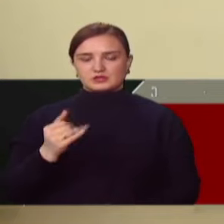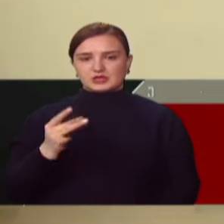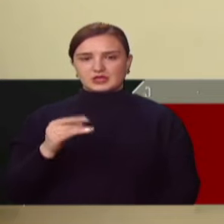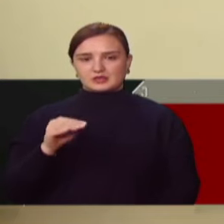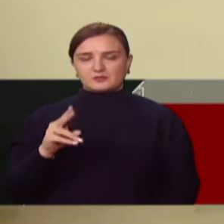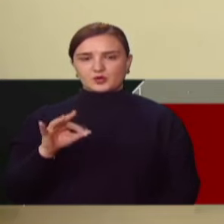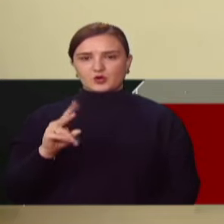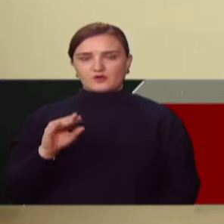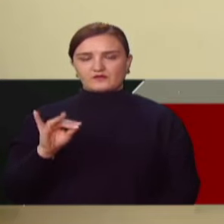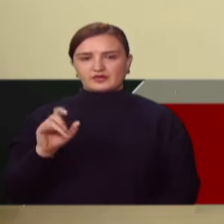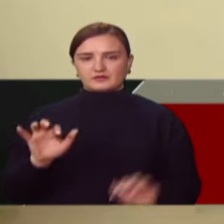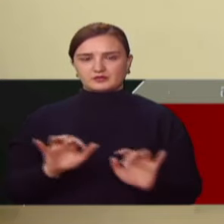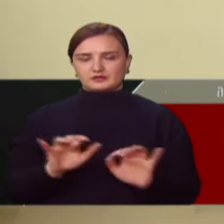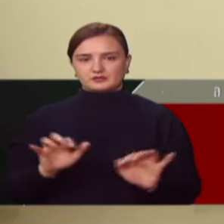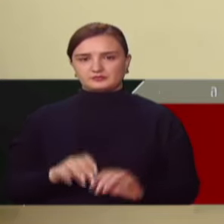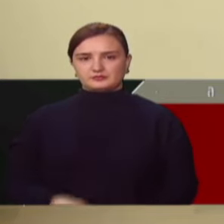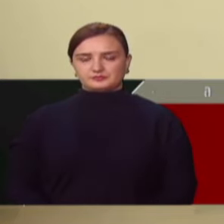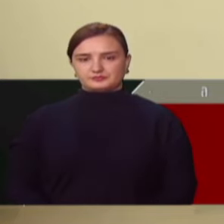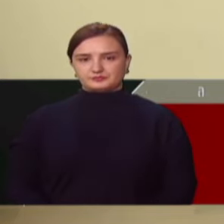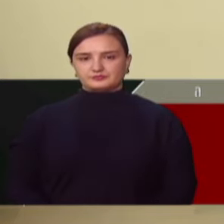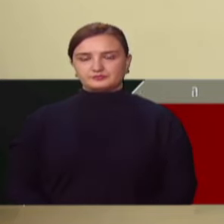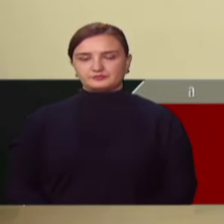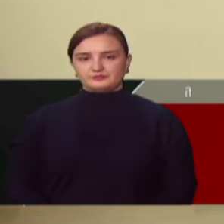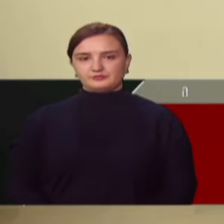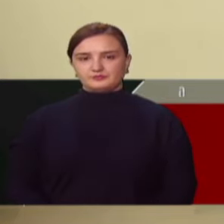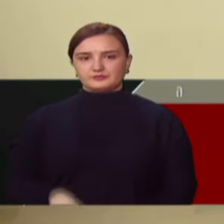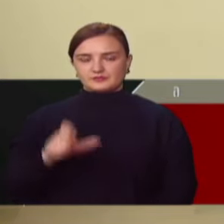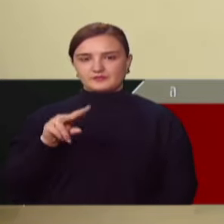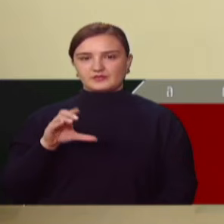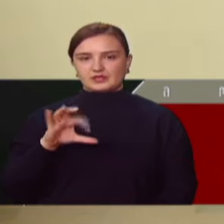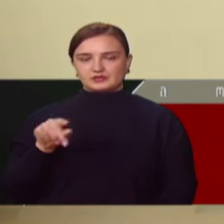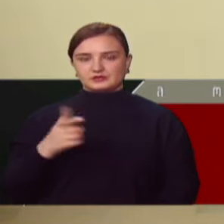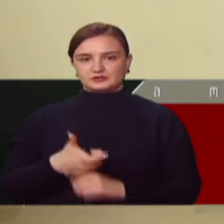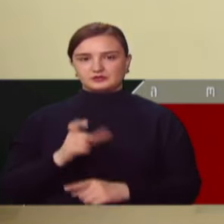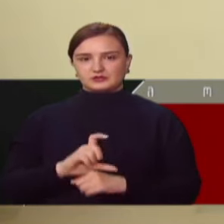მომხიბვლელი ქვეყანაა. Მე შევასრულე მოცარტისა და პროკოფიევის სონატები, ჰაიდნის ანდატე და ვარიაციები. Ქალბატონი ელისოვირ სალაძე